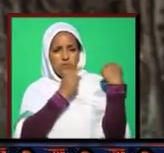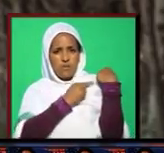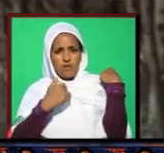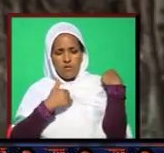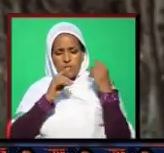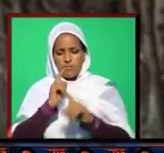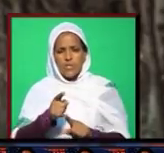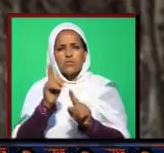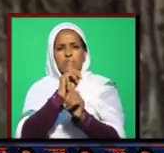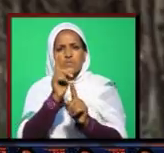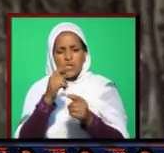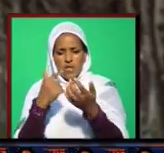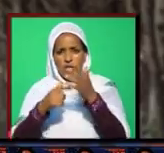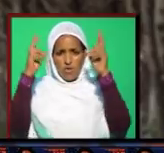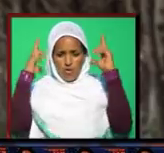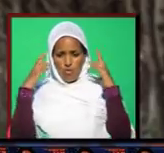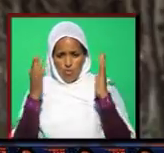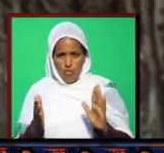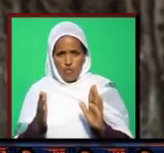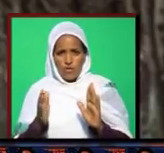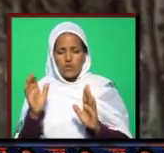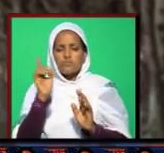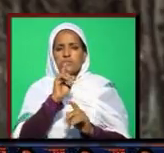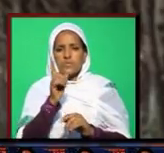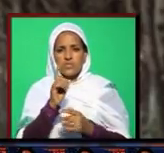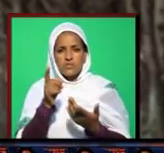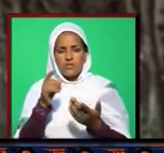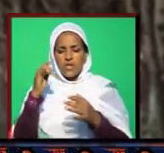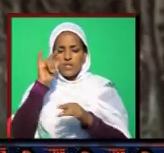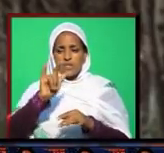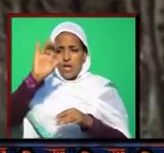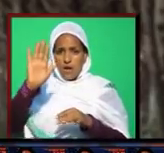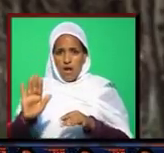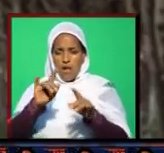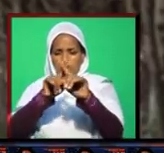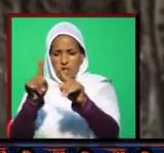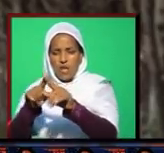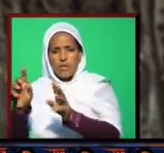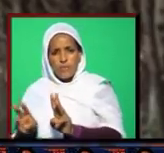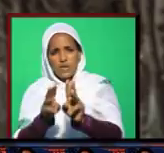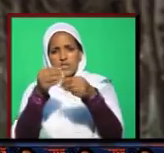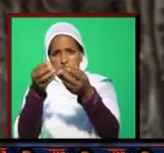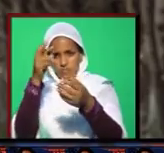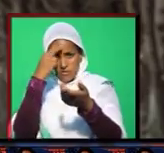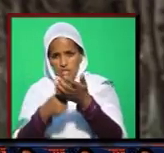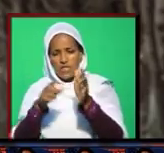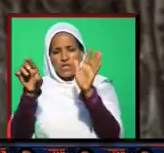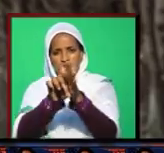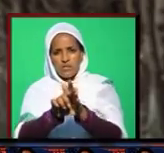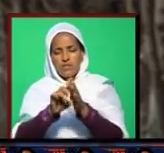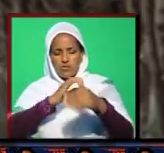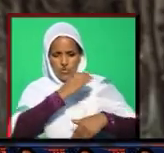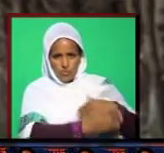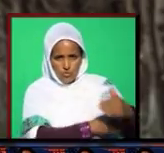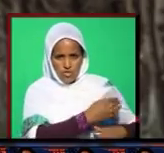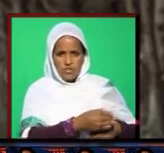ባለስልጣናቱ እንድነበር የሰጡት መልስ እኛ ይሄንን ሮማዊነት በግዥ ያው ዜግነት በተለያየ መልኩ ስለሚሰጥ